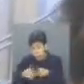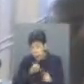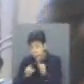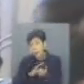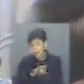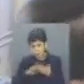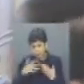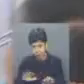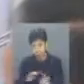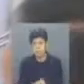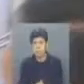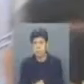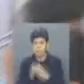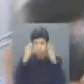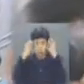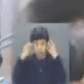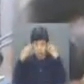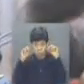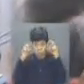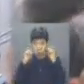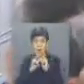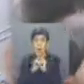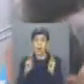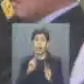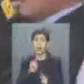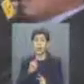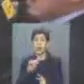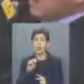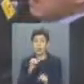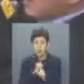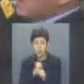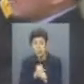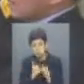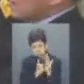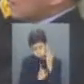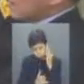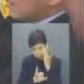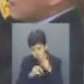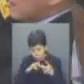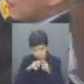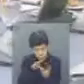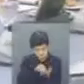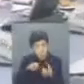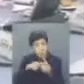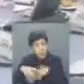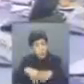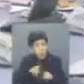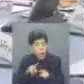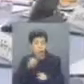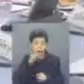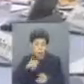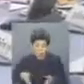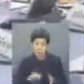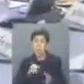อยแล้วโดยนายกรัฐมนตรีและกรรมการกยน.เตรียมลงพื้นที่เพื่อสำรวจปัญหาของชาวบ้านในลุ่มแม่น้ำเจ้าพระย